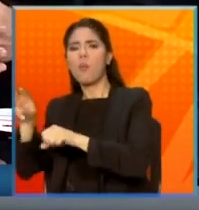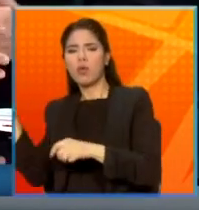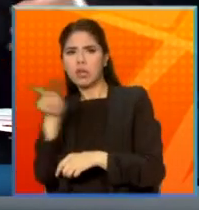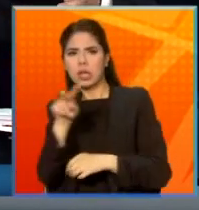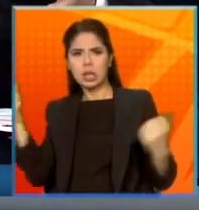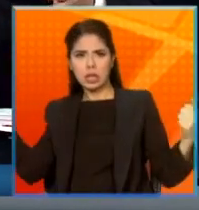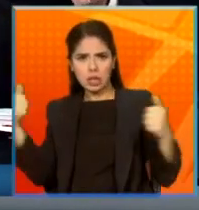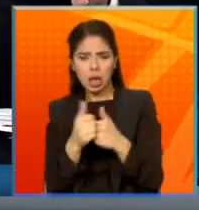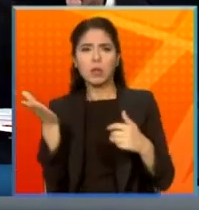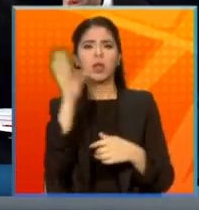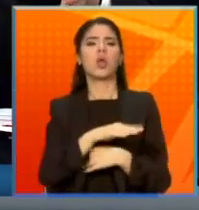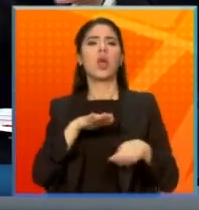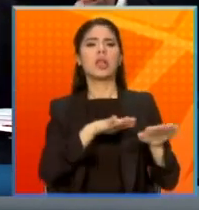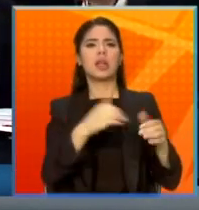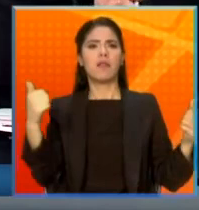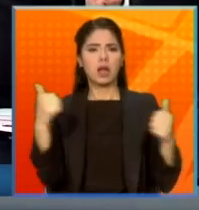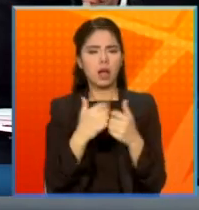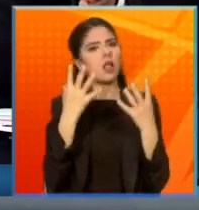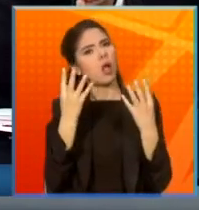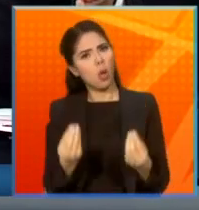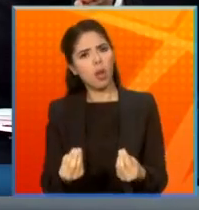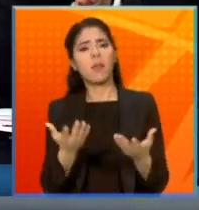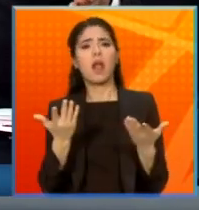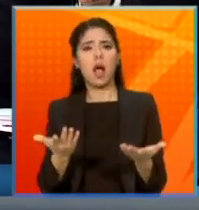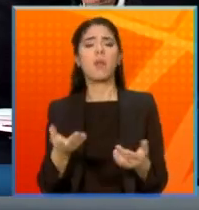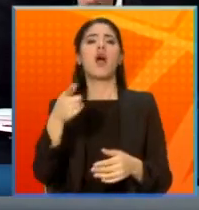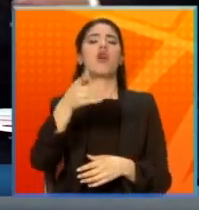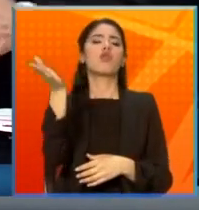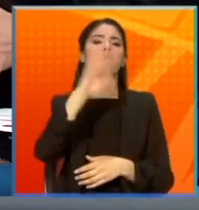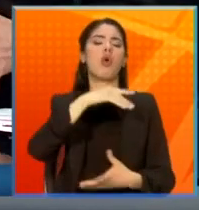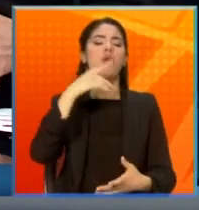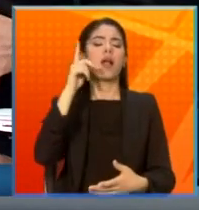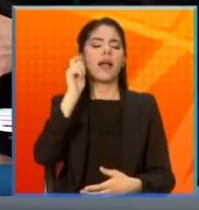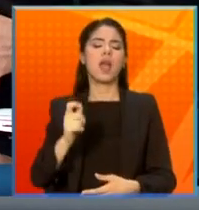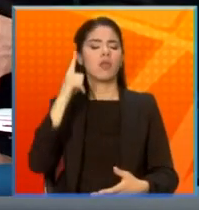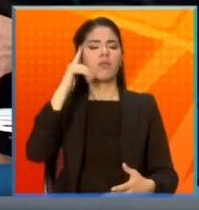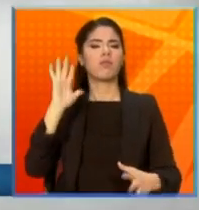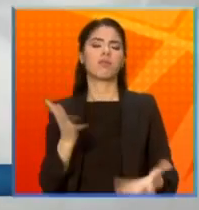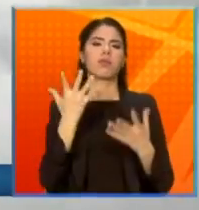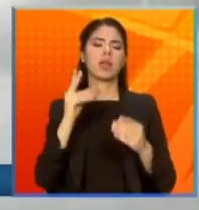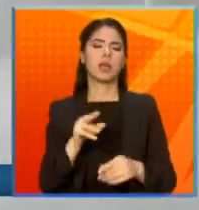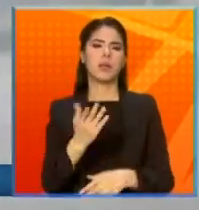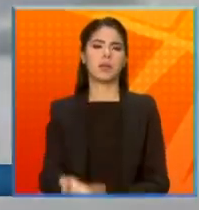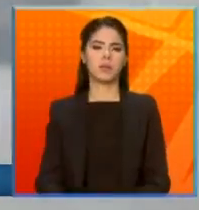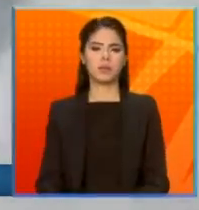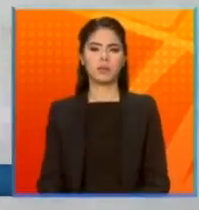başladı. Trafikte kaza elbette olası ama sonrası akıl almaz.